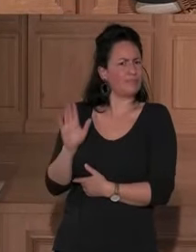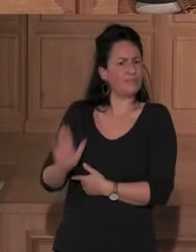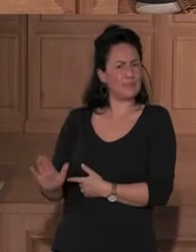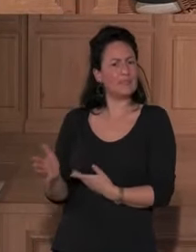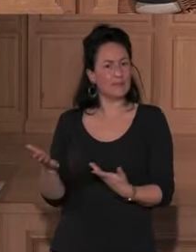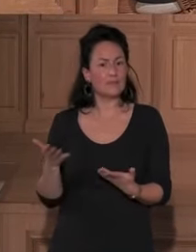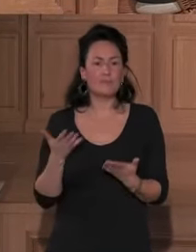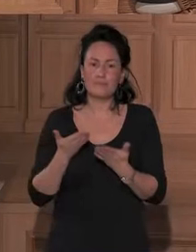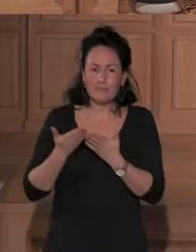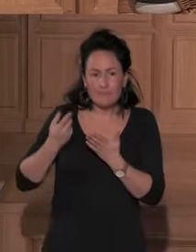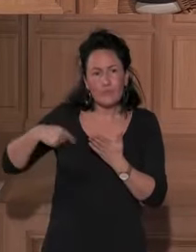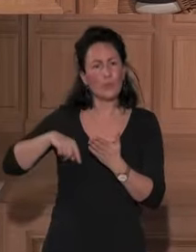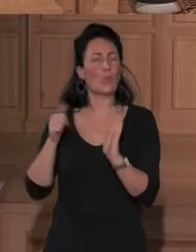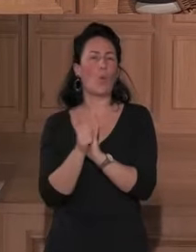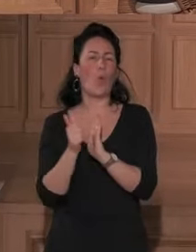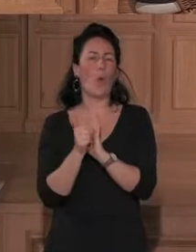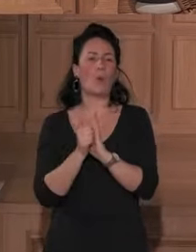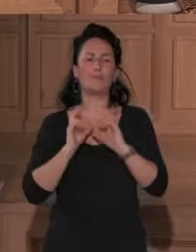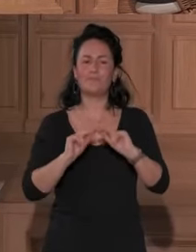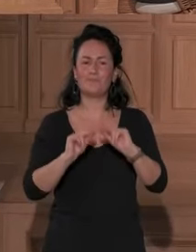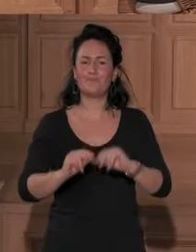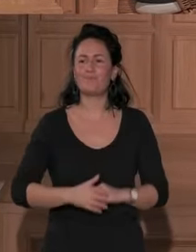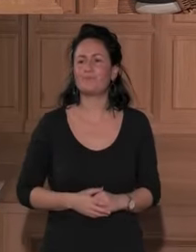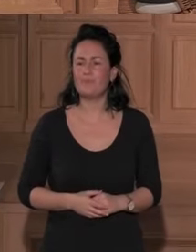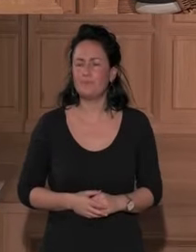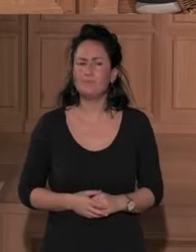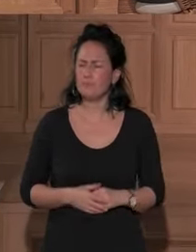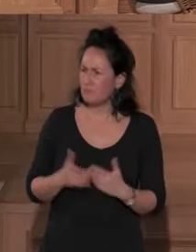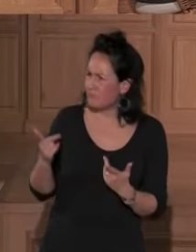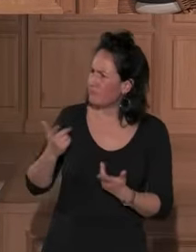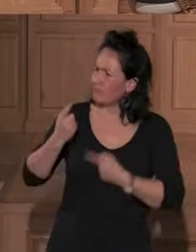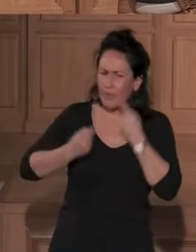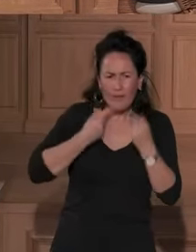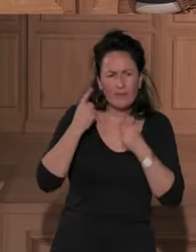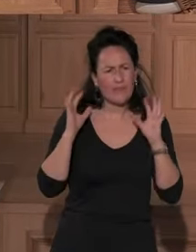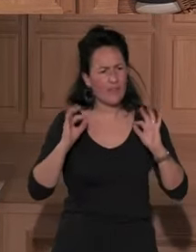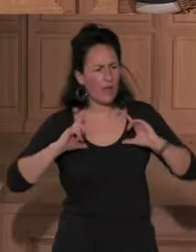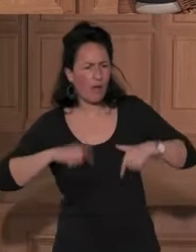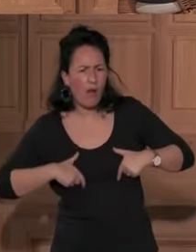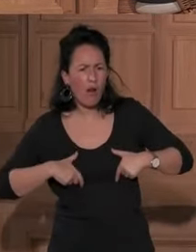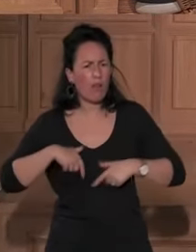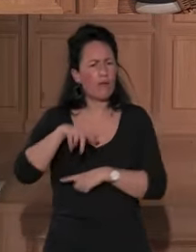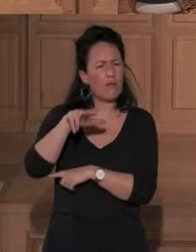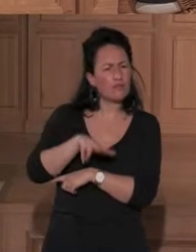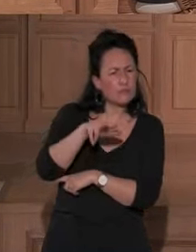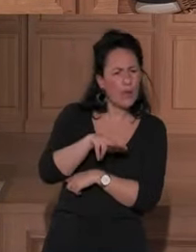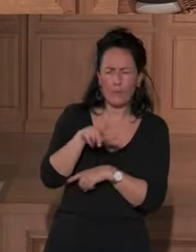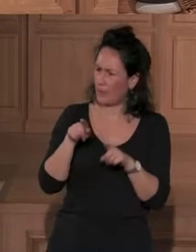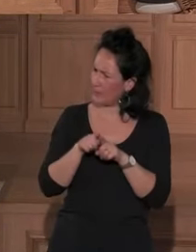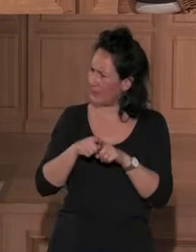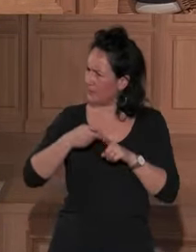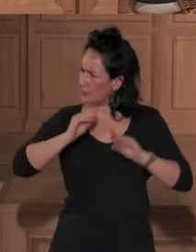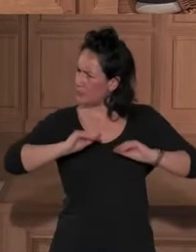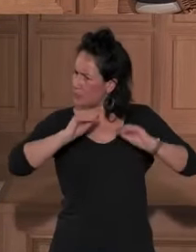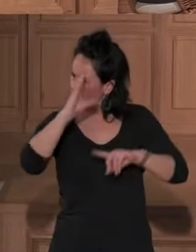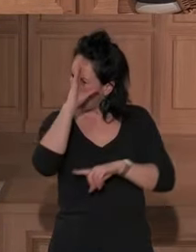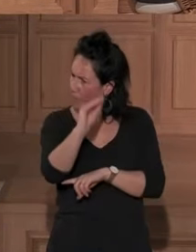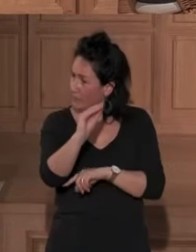Voilà. Et du coup, j'ai entendu la scolarité, j'ai entendu le logement, la professionnalisation aussi. Vous êtes